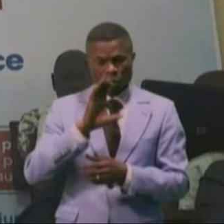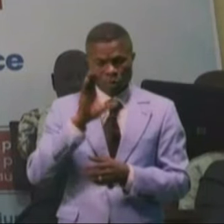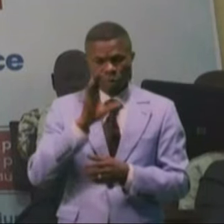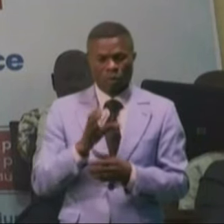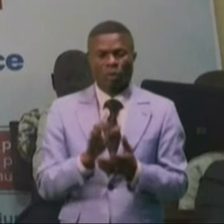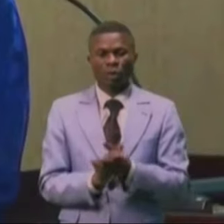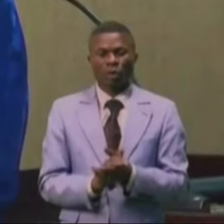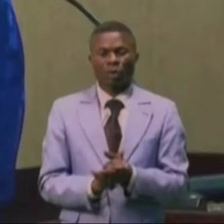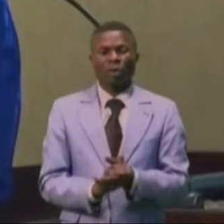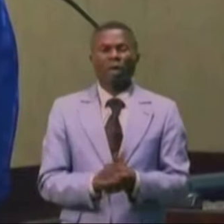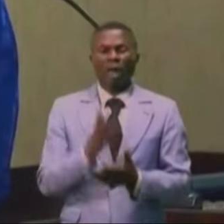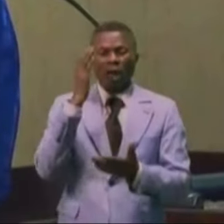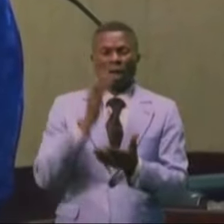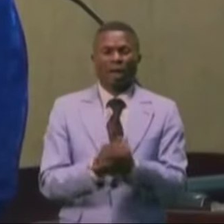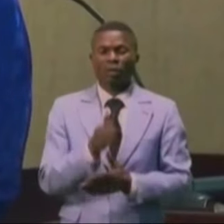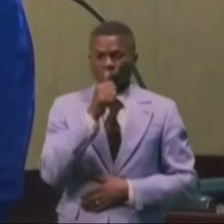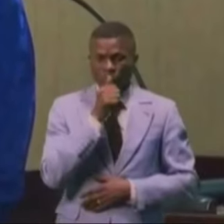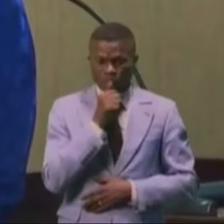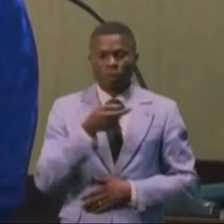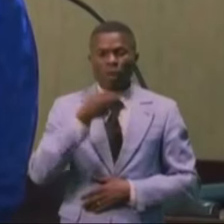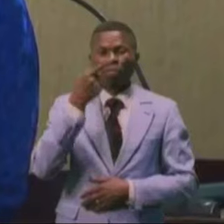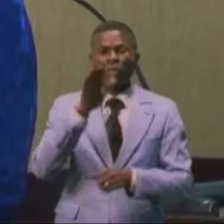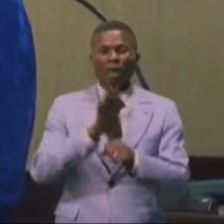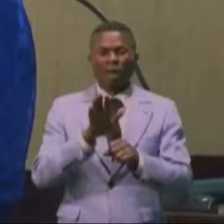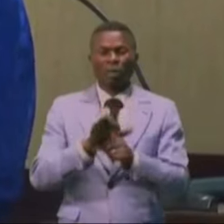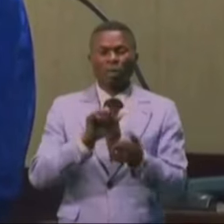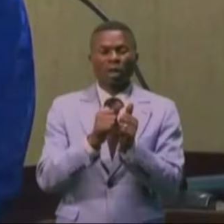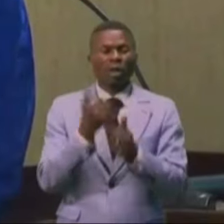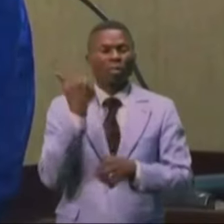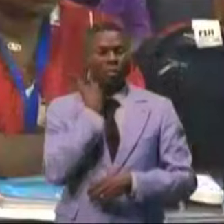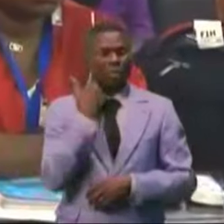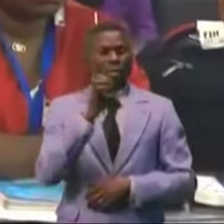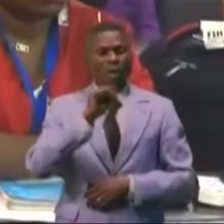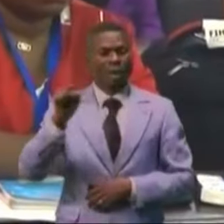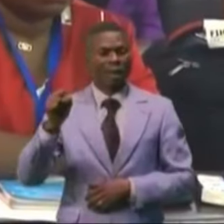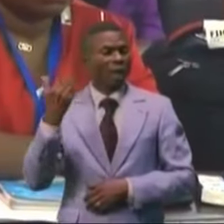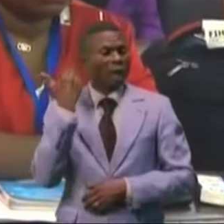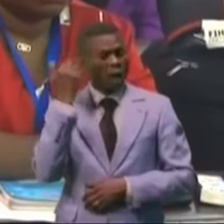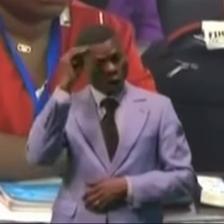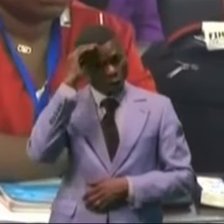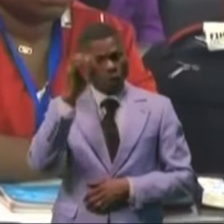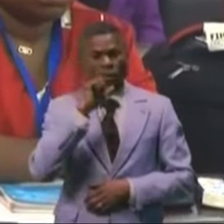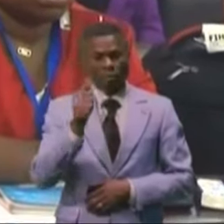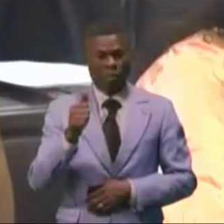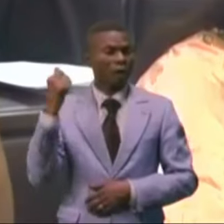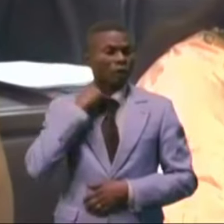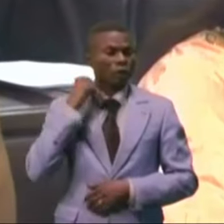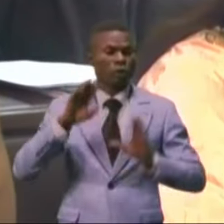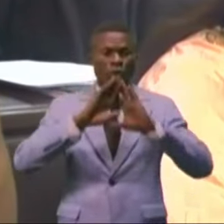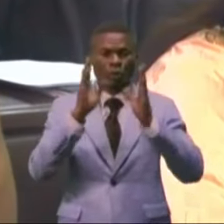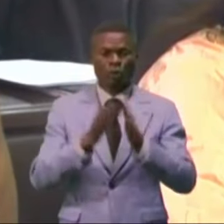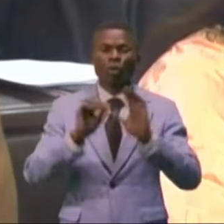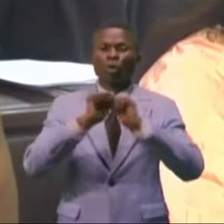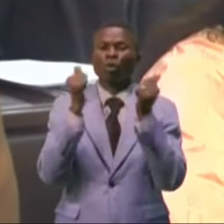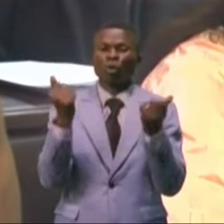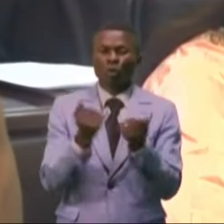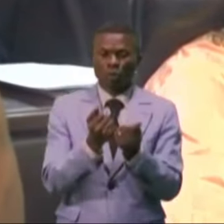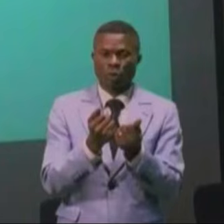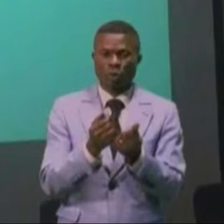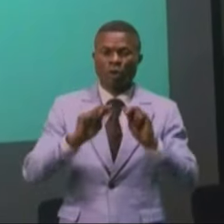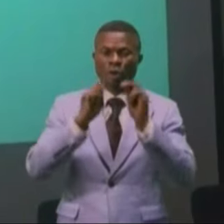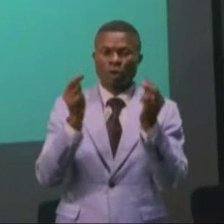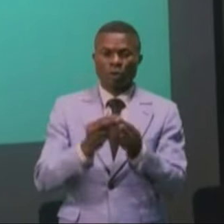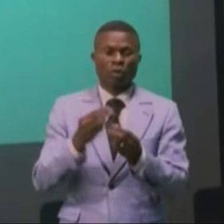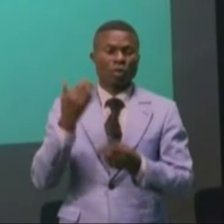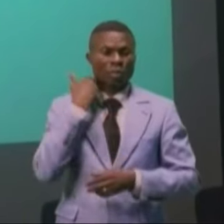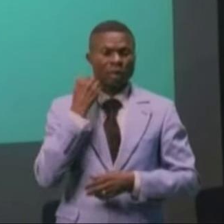les silences », c'est-à-dire parler l'anémie espèce sans tabou, médecins, paramédicaux, mouvements associatifs et les drépanocytaires